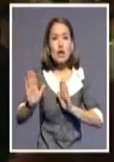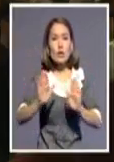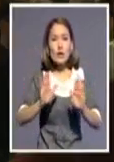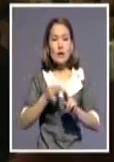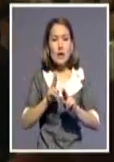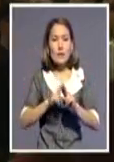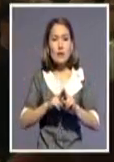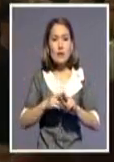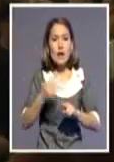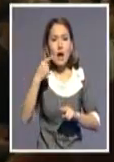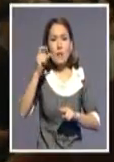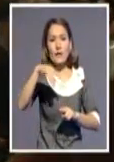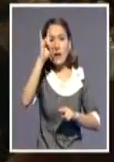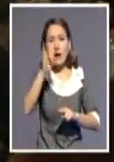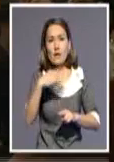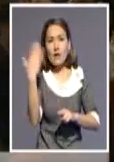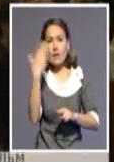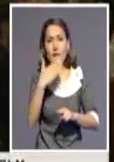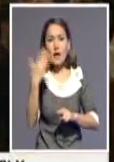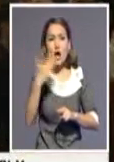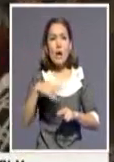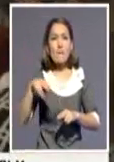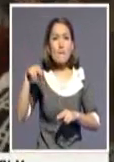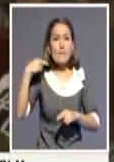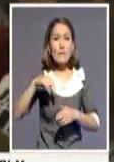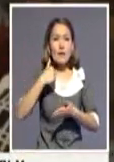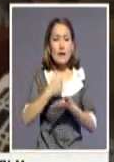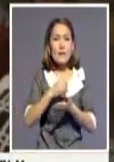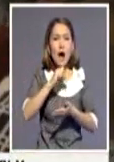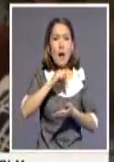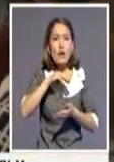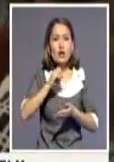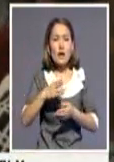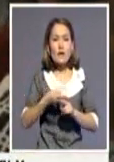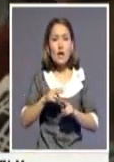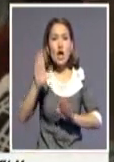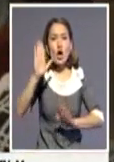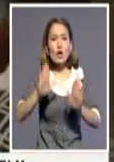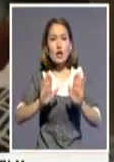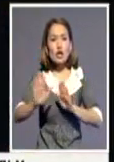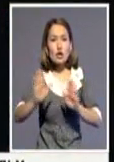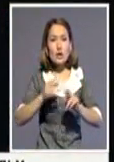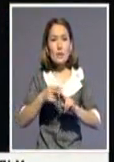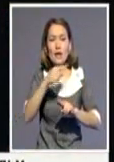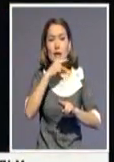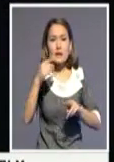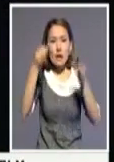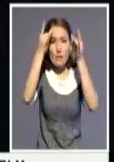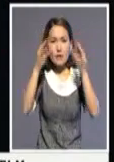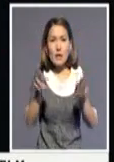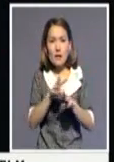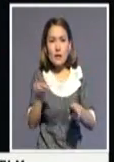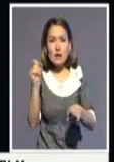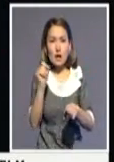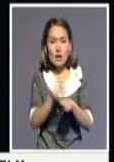Туындының режиссері белгілі драматург Қазақфильм киностудиясының президенті Ермек Аманшаев. Режиссер бұл туындыны Ресей мәдениет министрлігінің